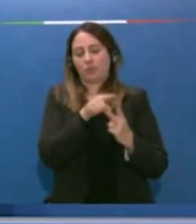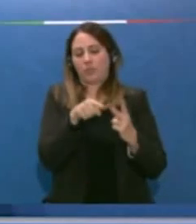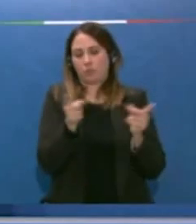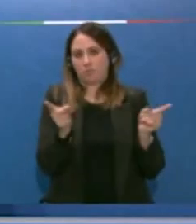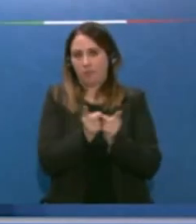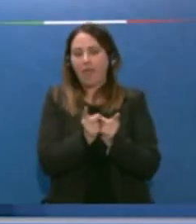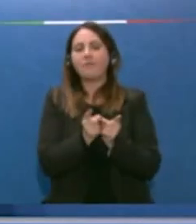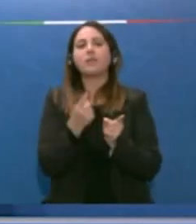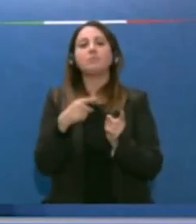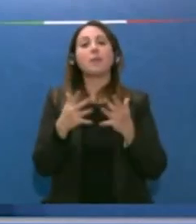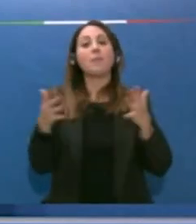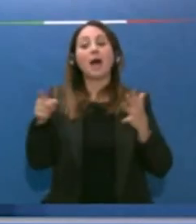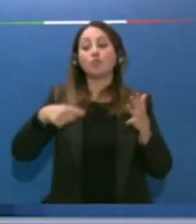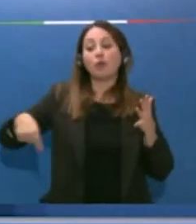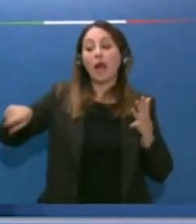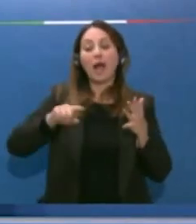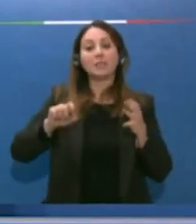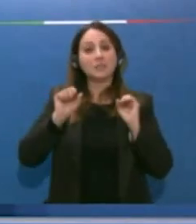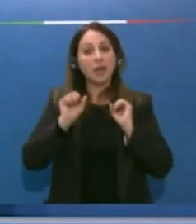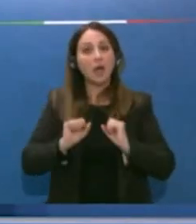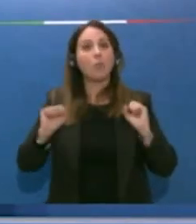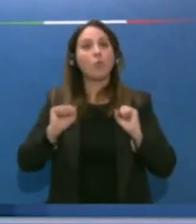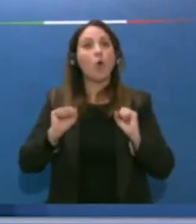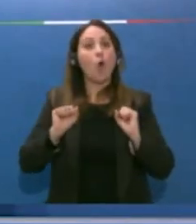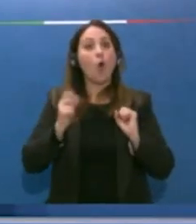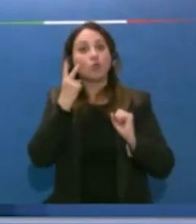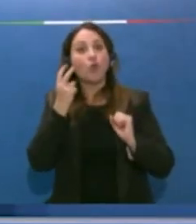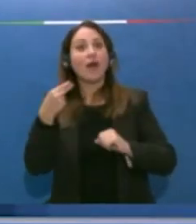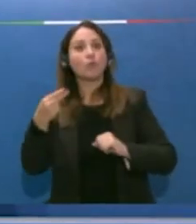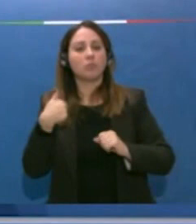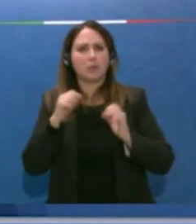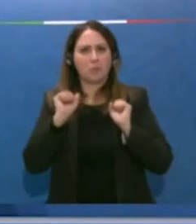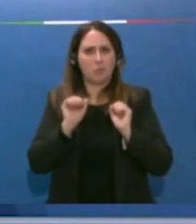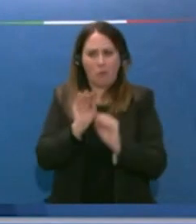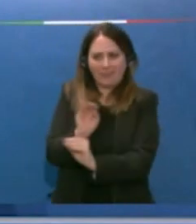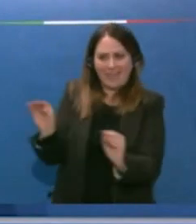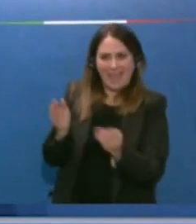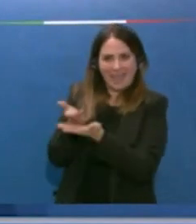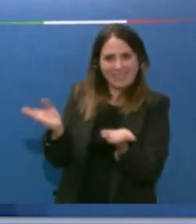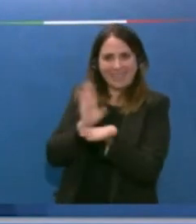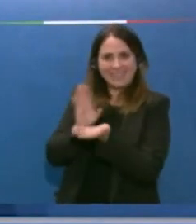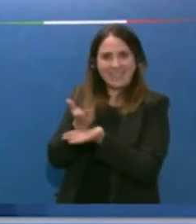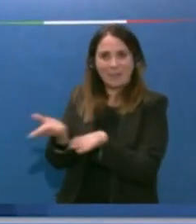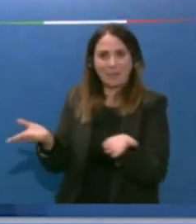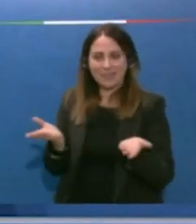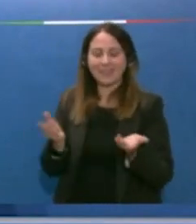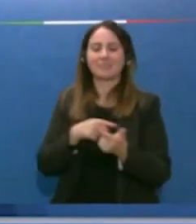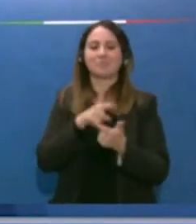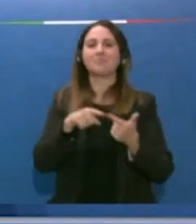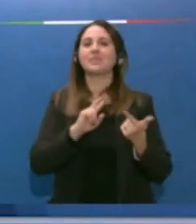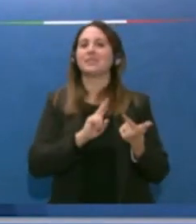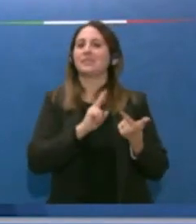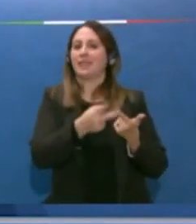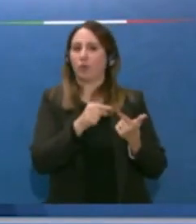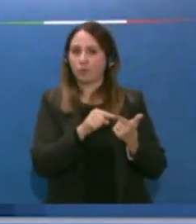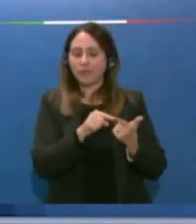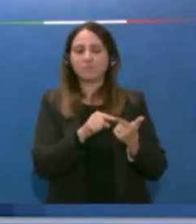può questa maggioranza trovare un nome che fa ce lo chieda a loro lo chiede a loro e la seconda sulle elezioni anticipate